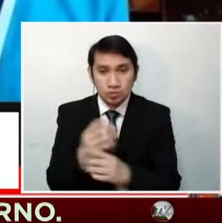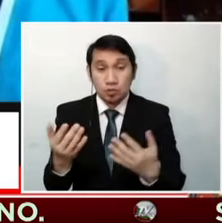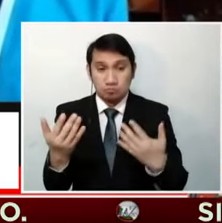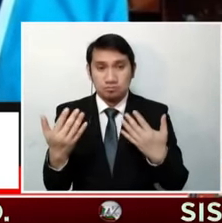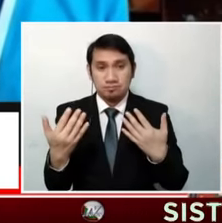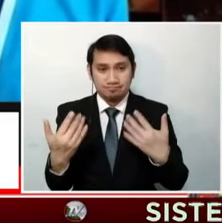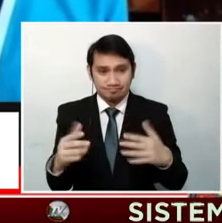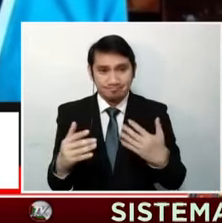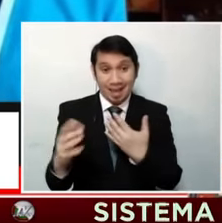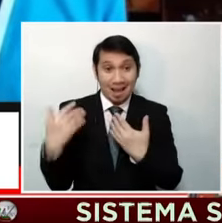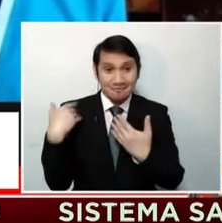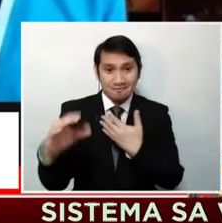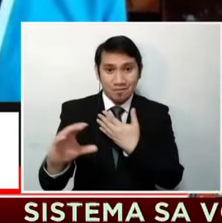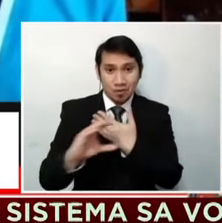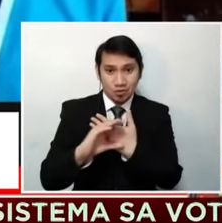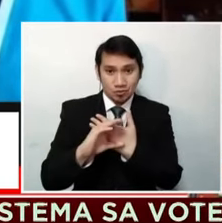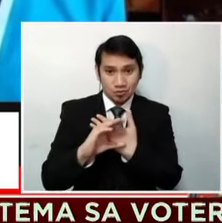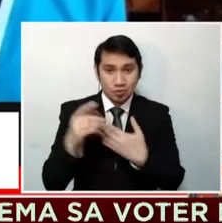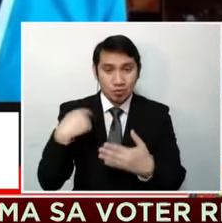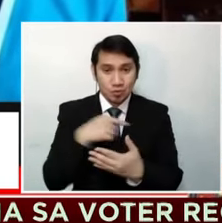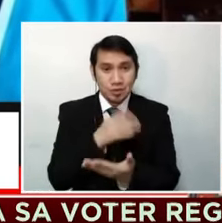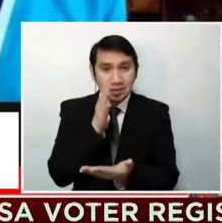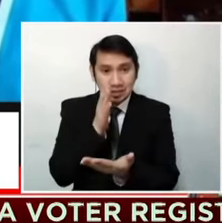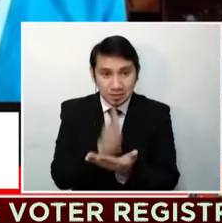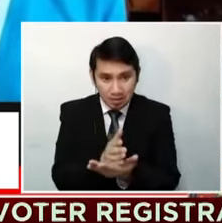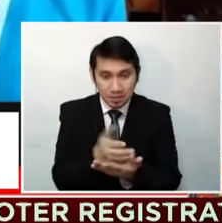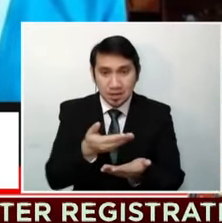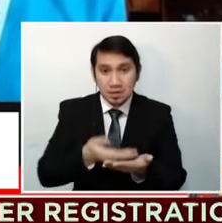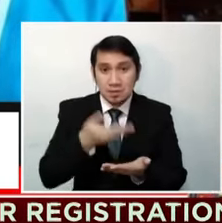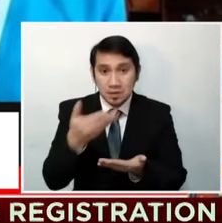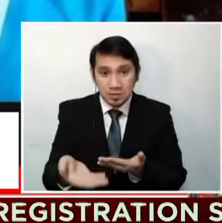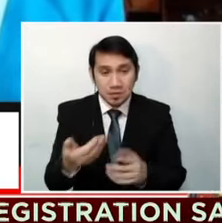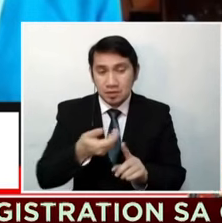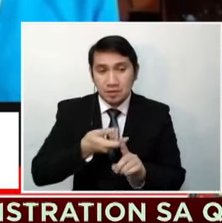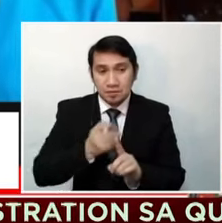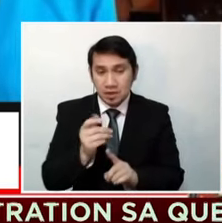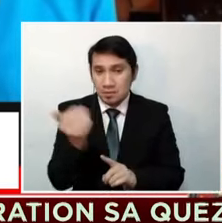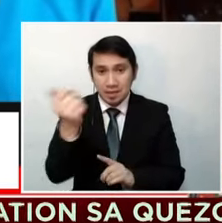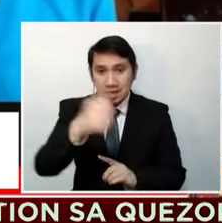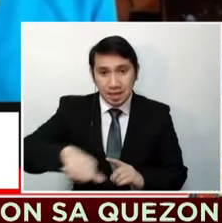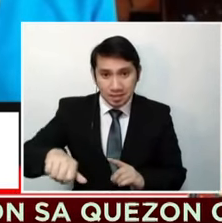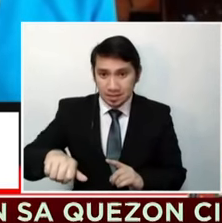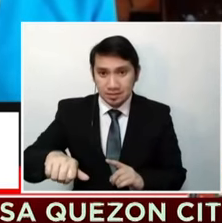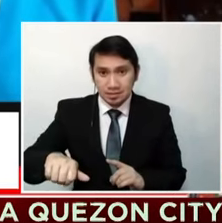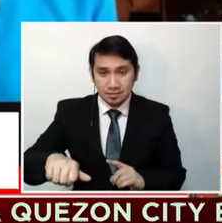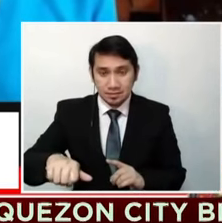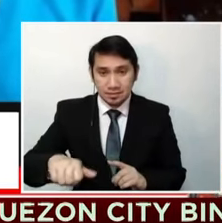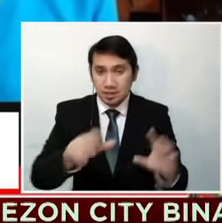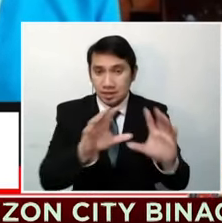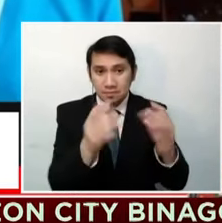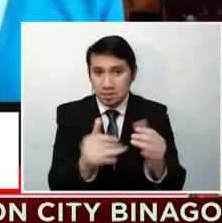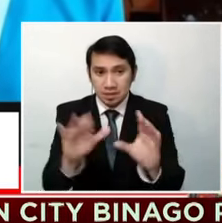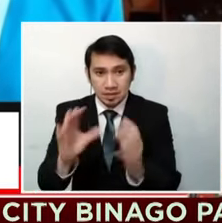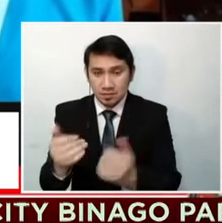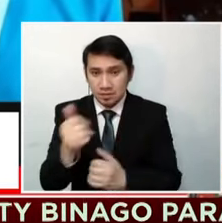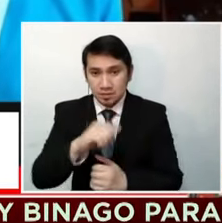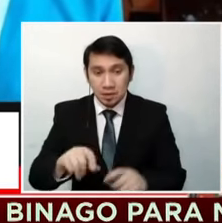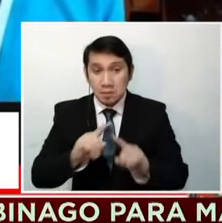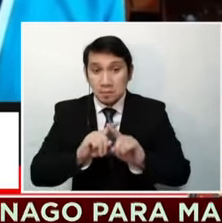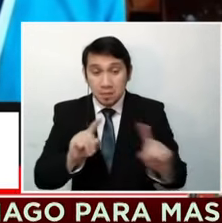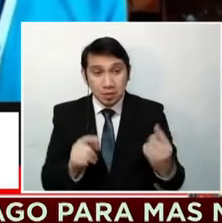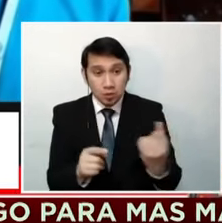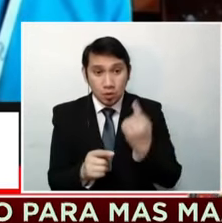with EMS already, we stopped procuring from any entity already, except